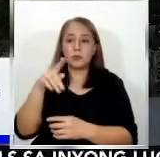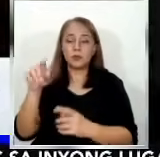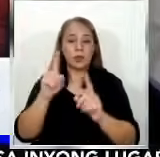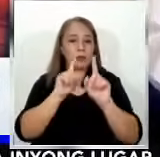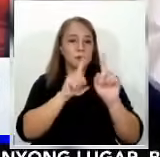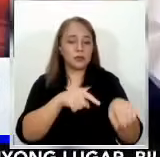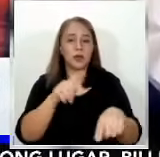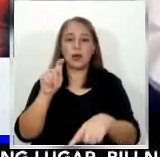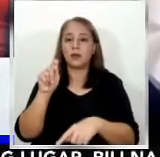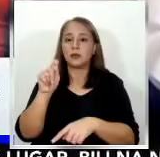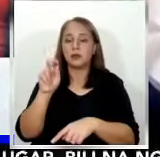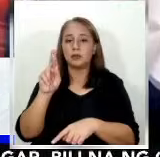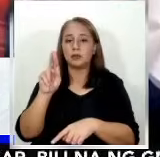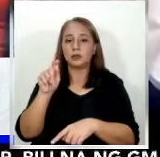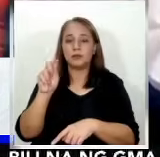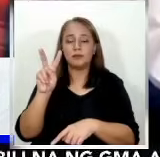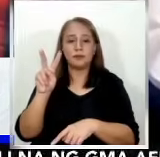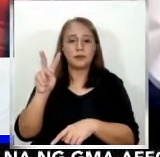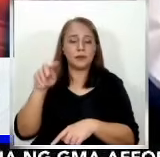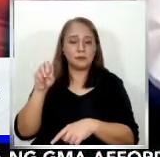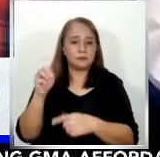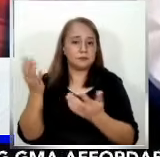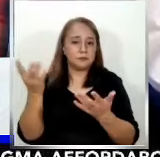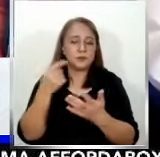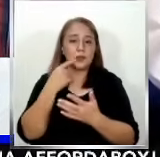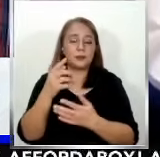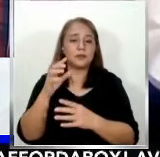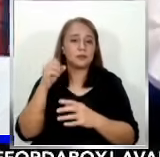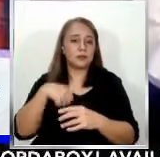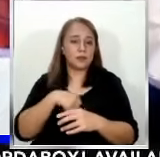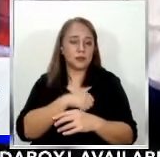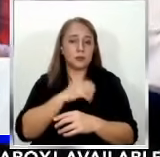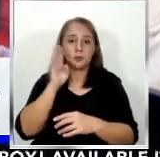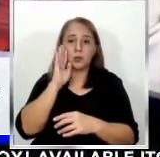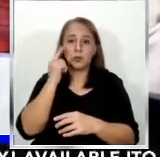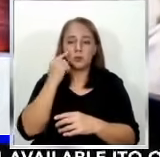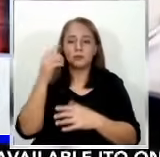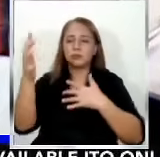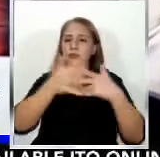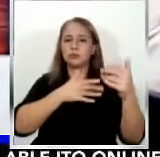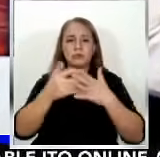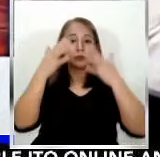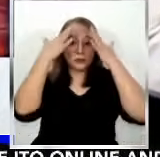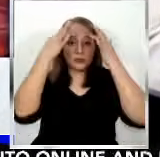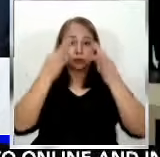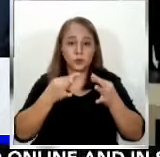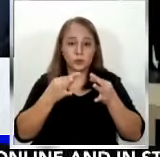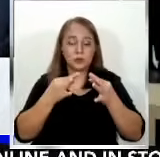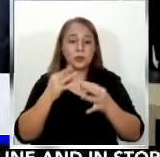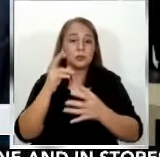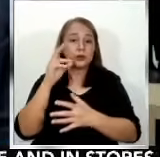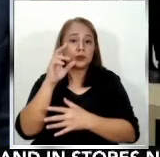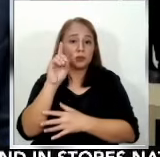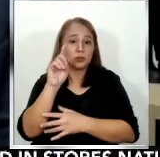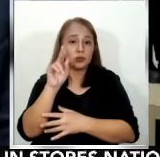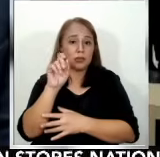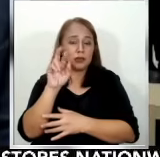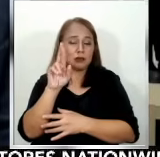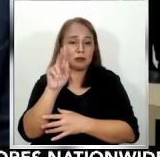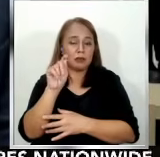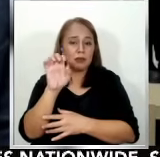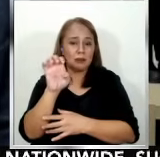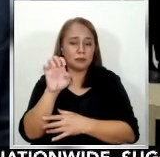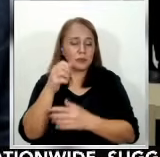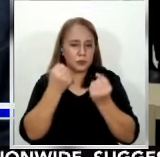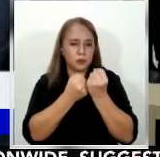dito. Sabi naman ni Senador Bongo, kung ano man daw ang maging desisyon ng mga Duterte, susuportahan niya ito. I am still not